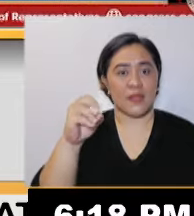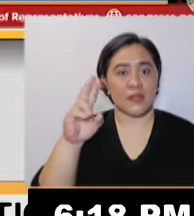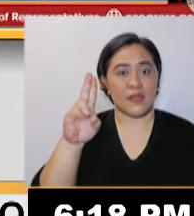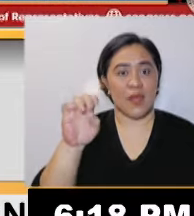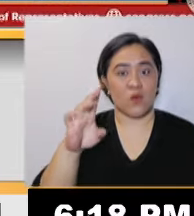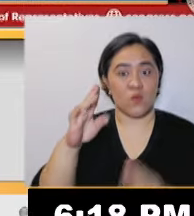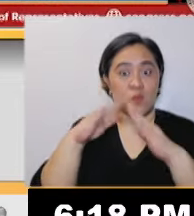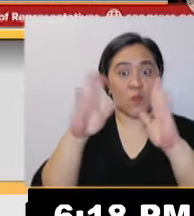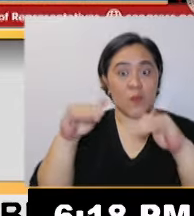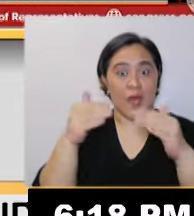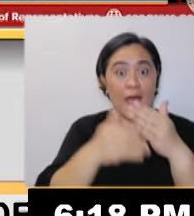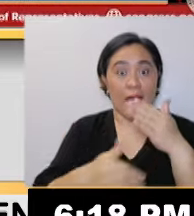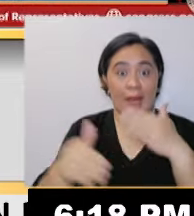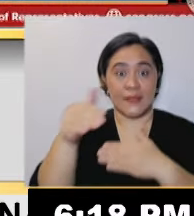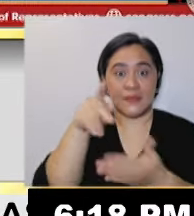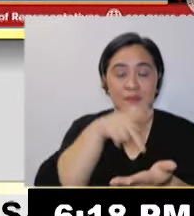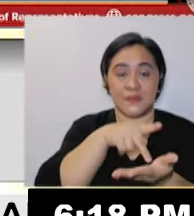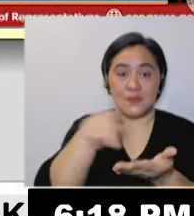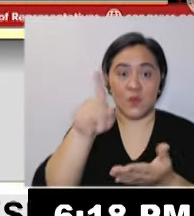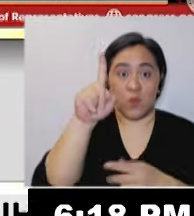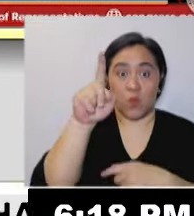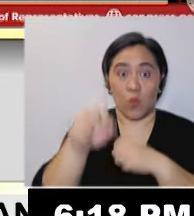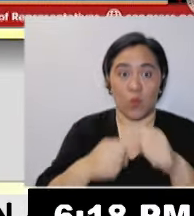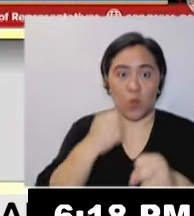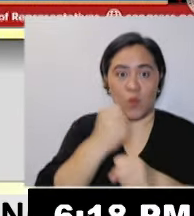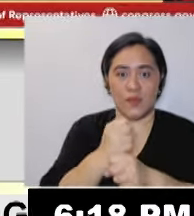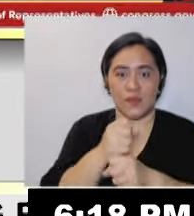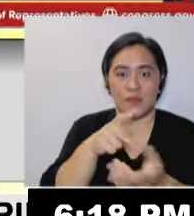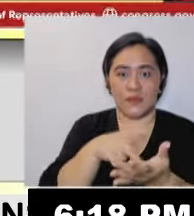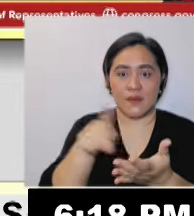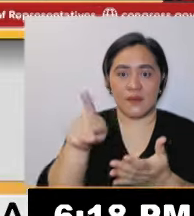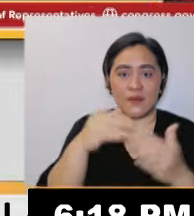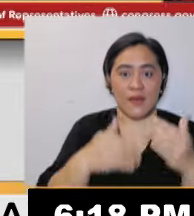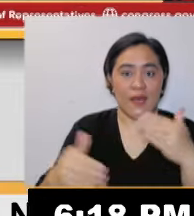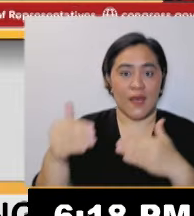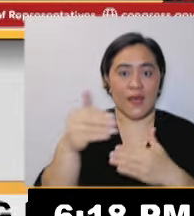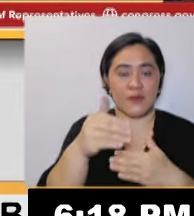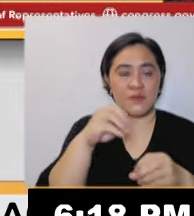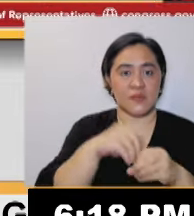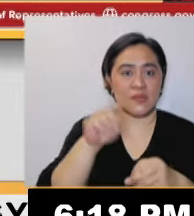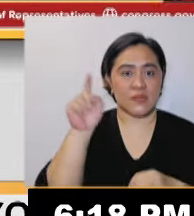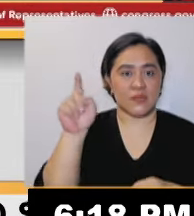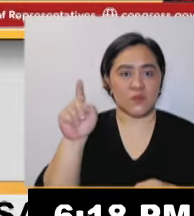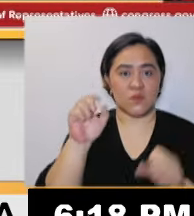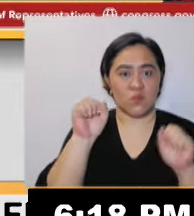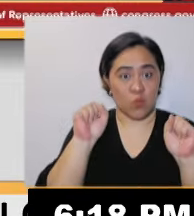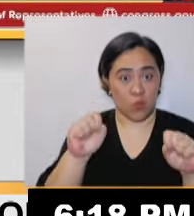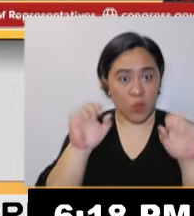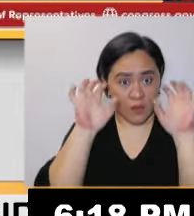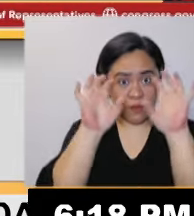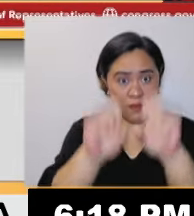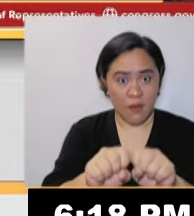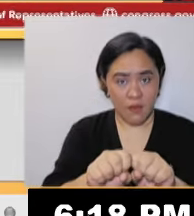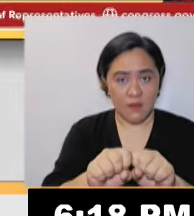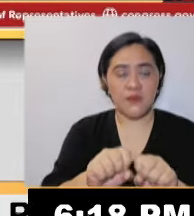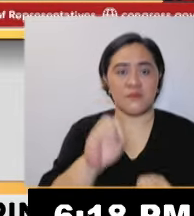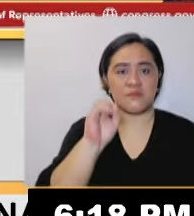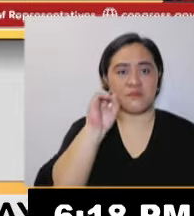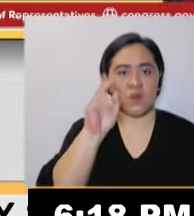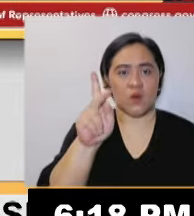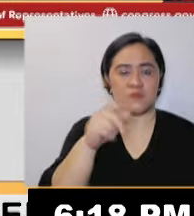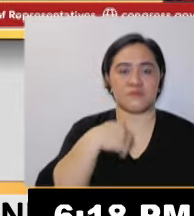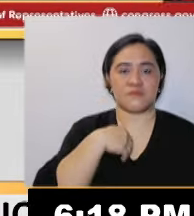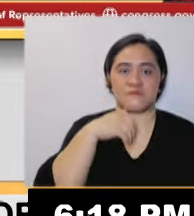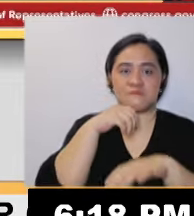ng one year na advance payment Andito siya sir Baka pwede niyong hulihin Sabi ko sige pinadala ko si